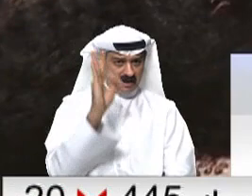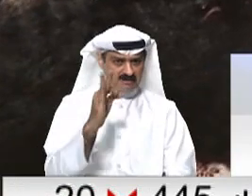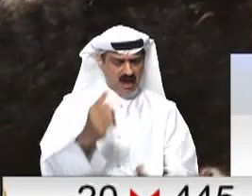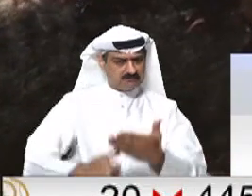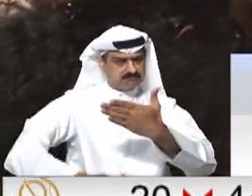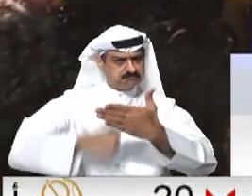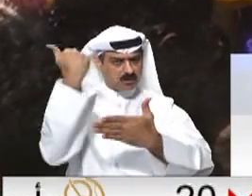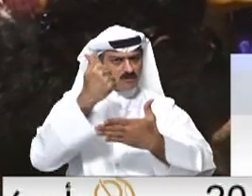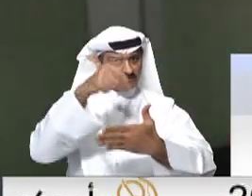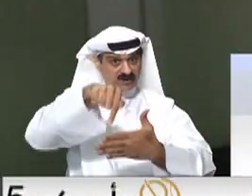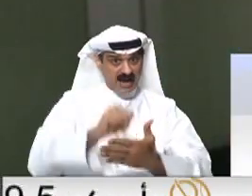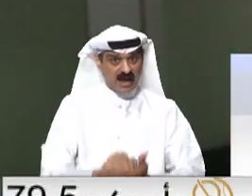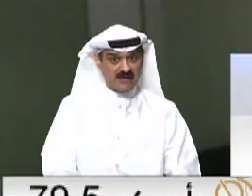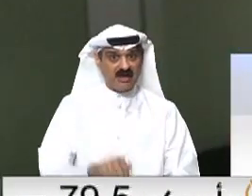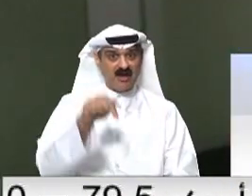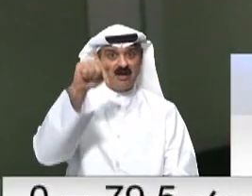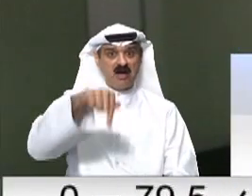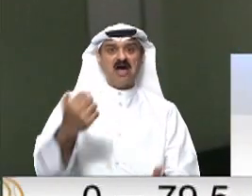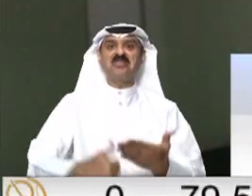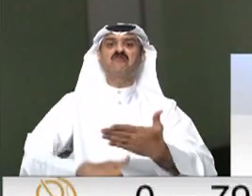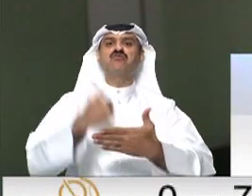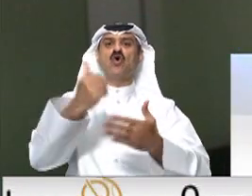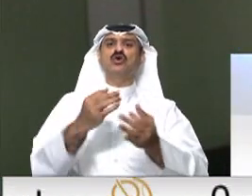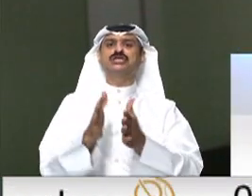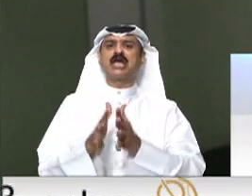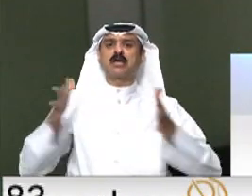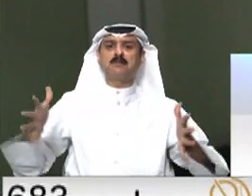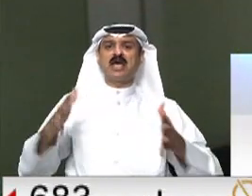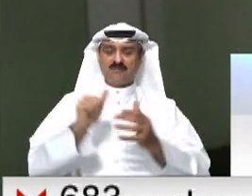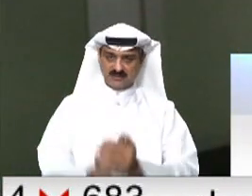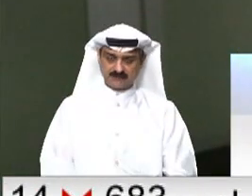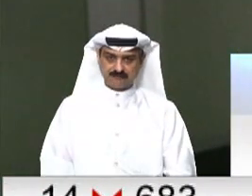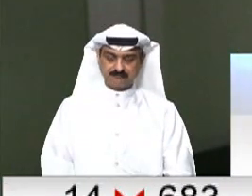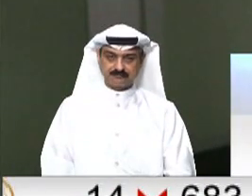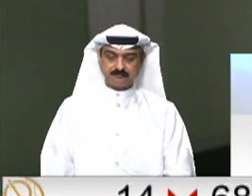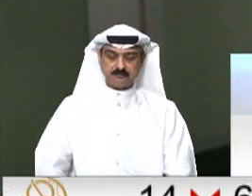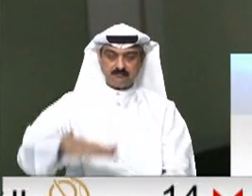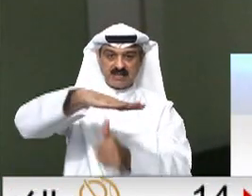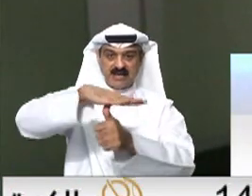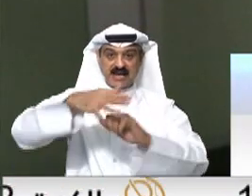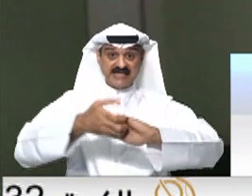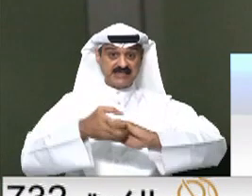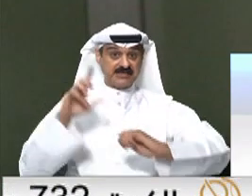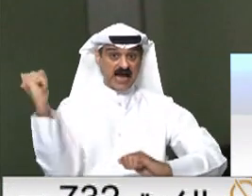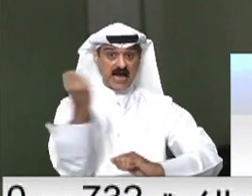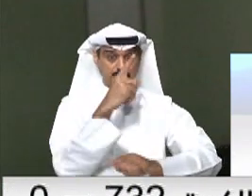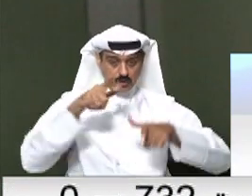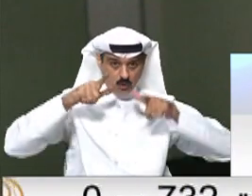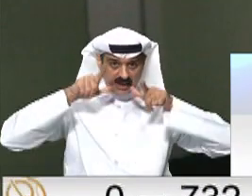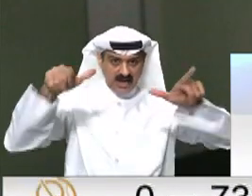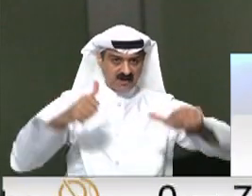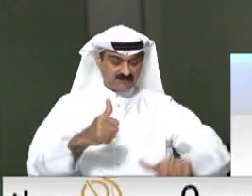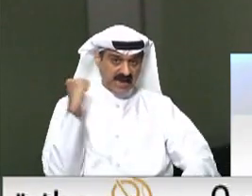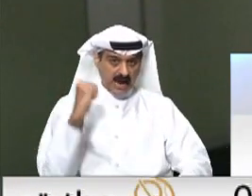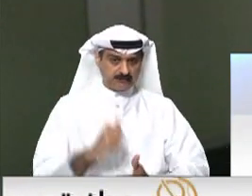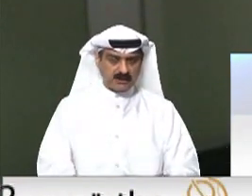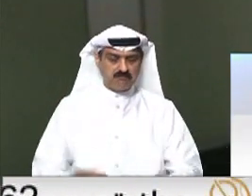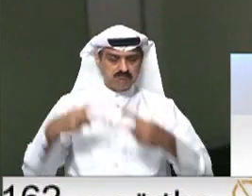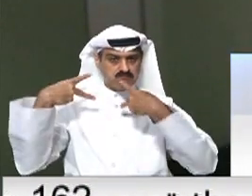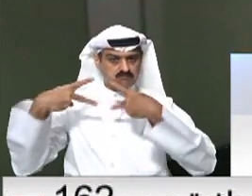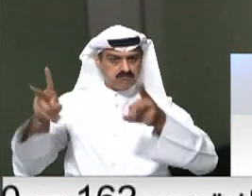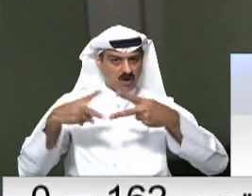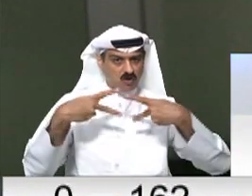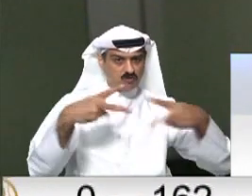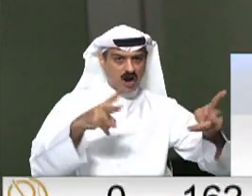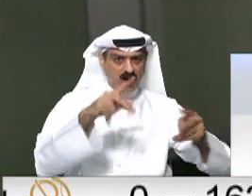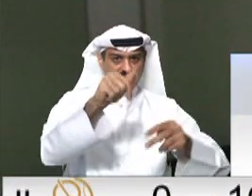بذلك الاقتراع بمثابه نصر كبير هذا وقد كان رئيس الاتحاد الدولي لكره القدم قد اعلن امس بوجود اتفاق بين مجلس